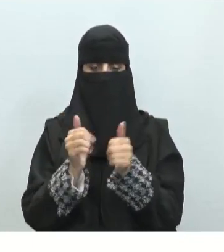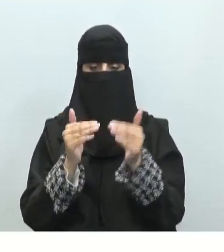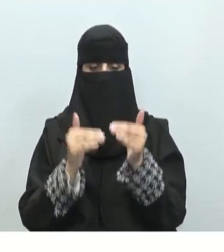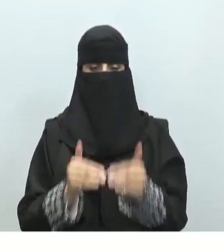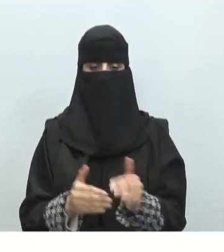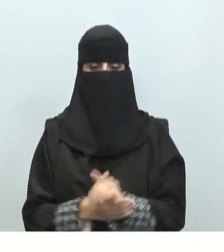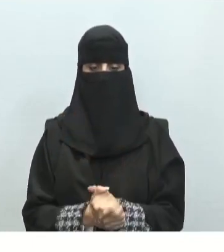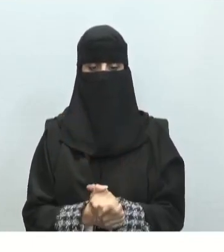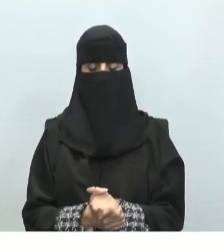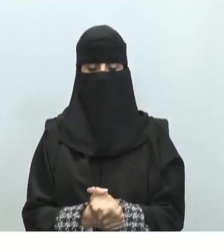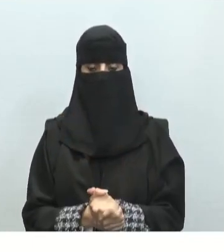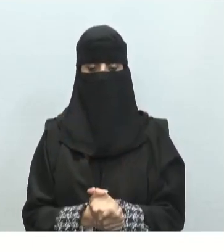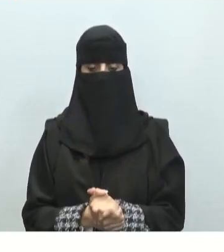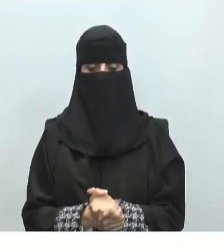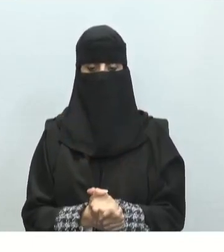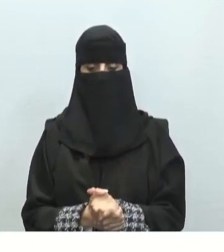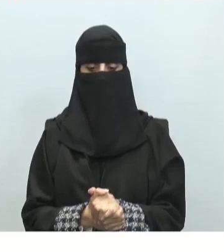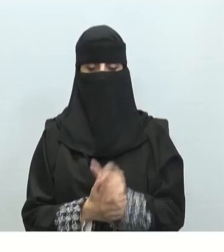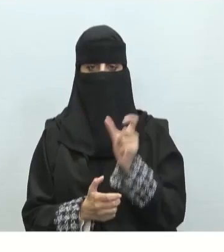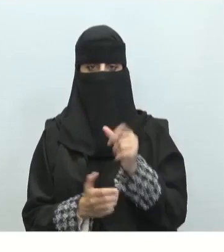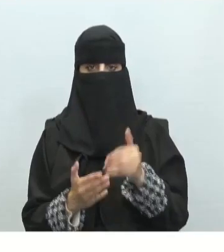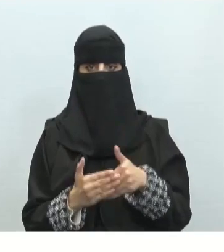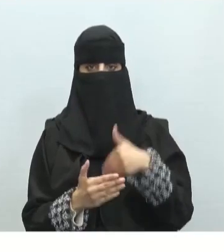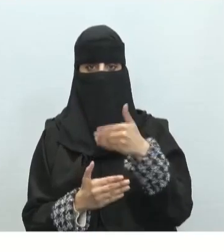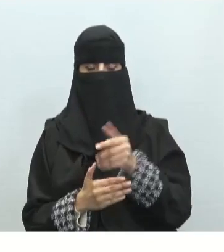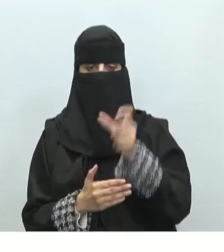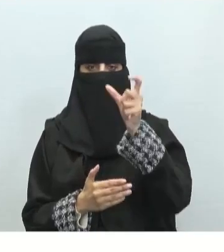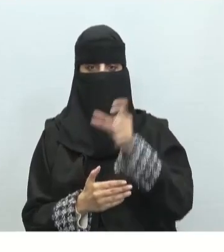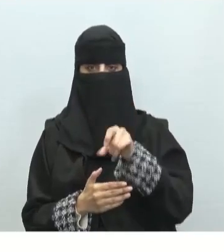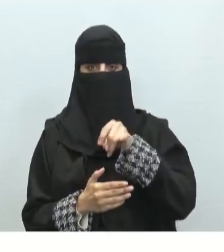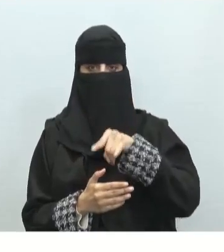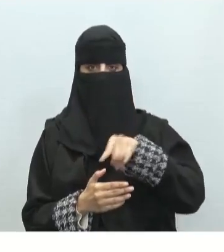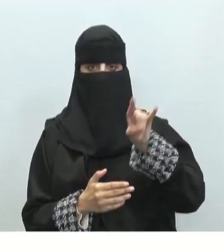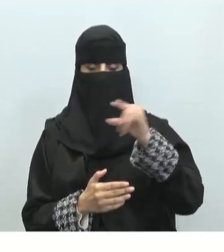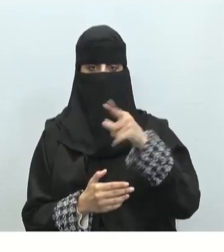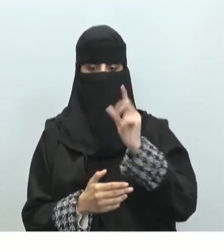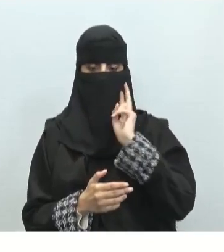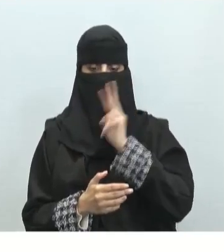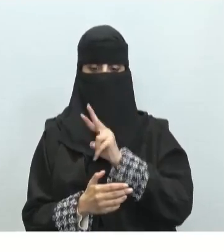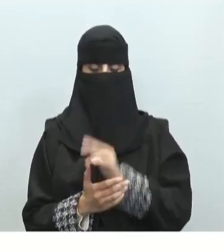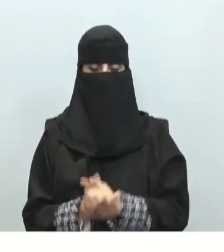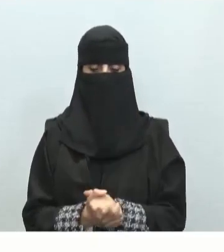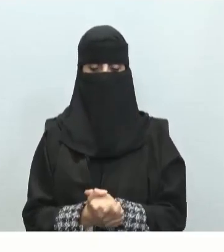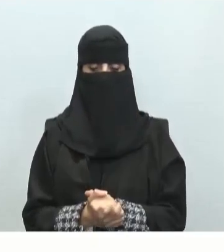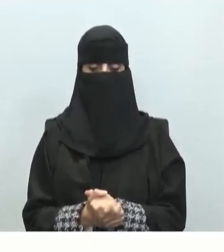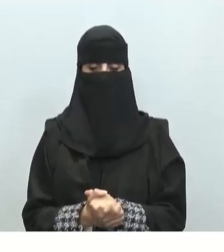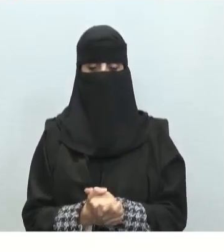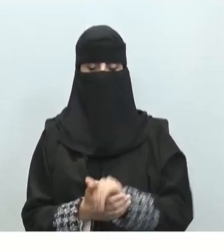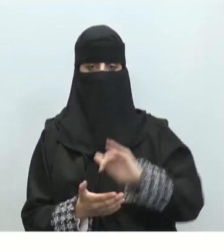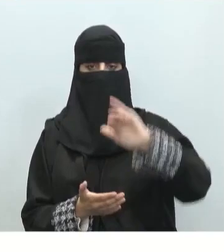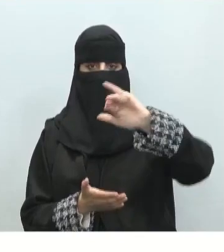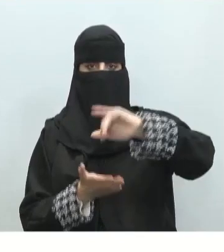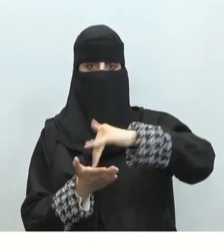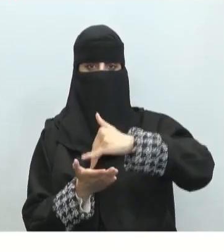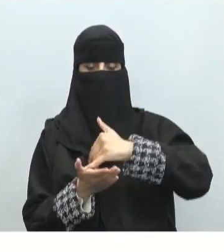اخره الكلمه التي تليها المسافر استطيع ان اقول